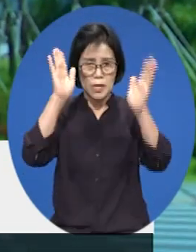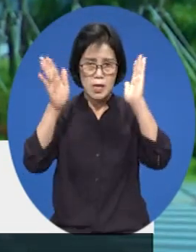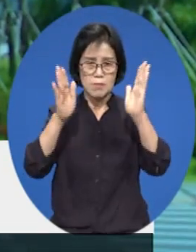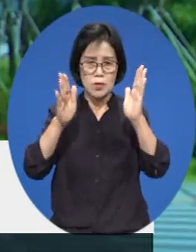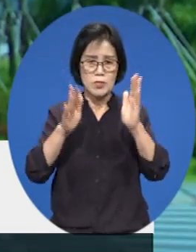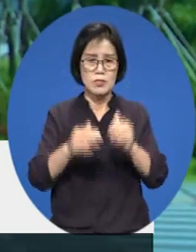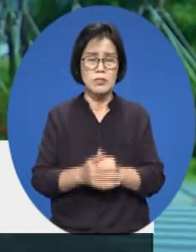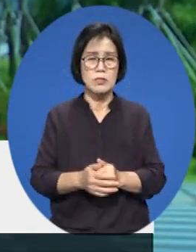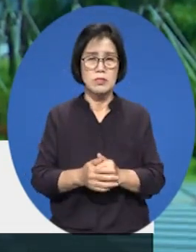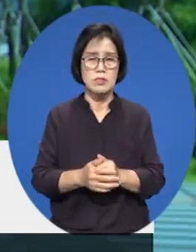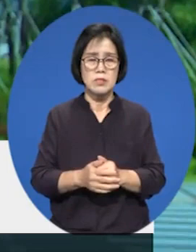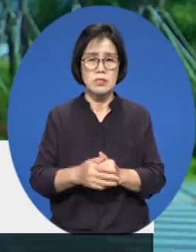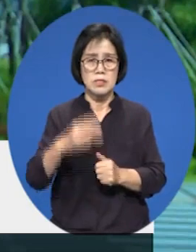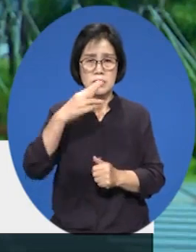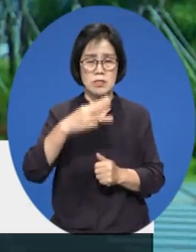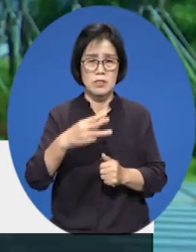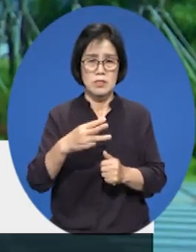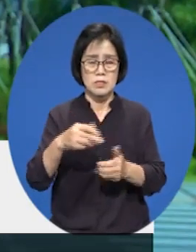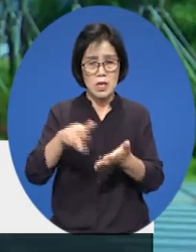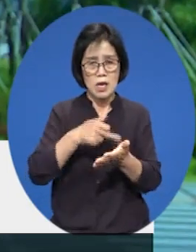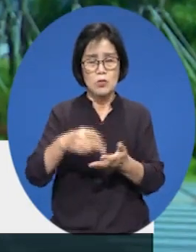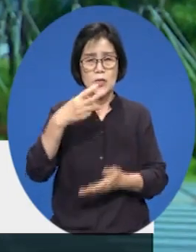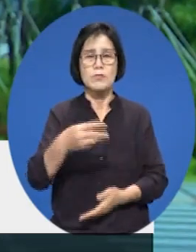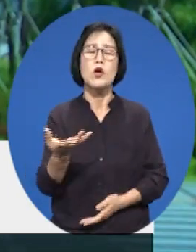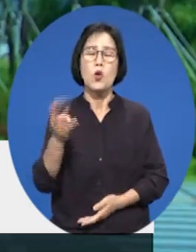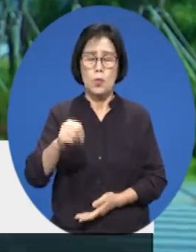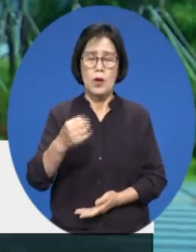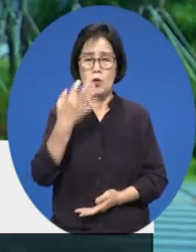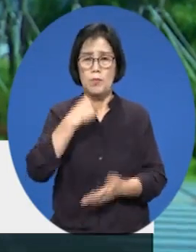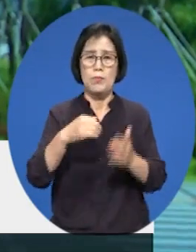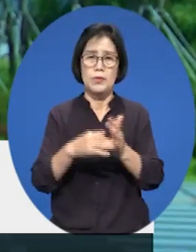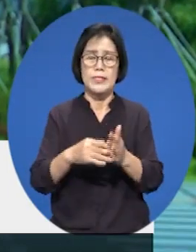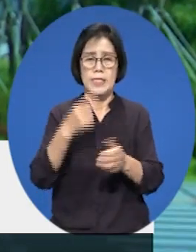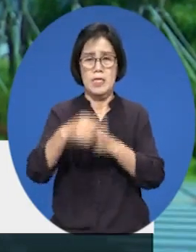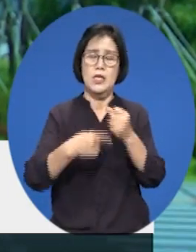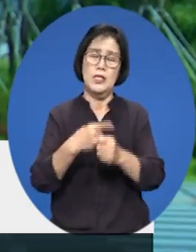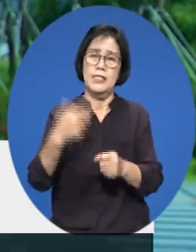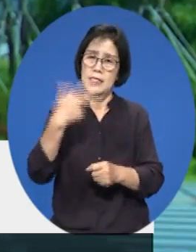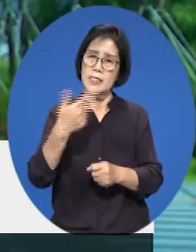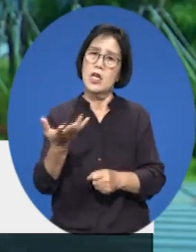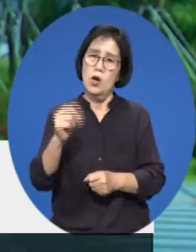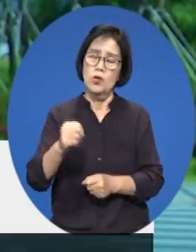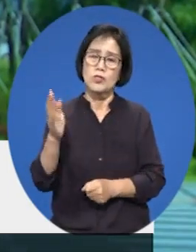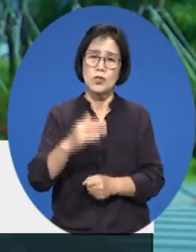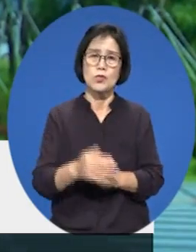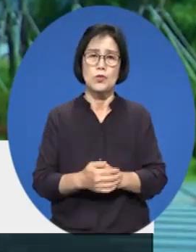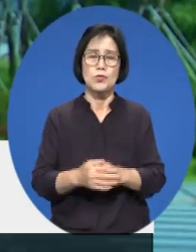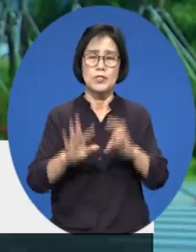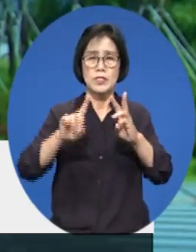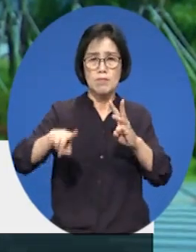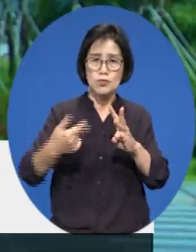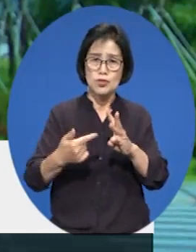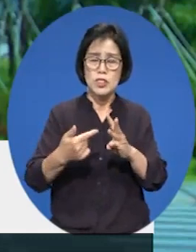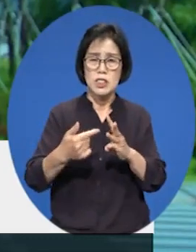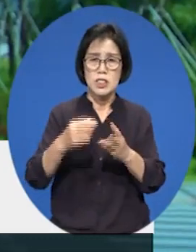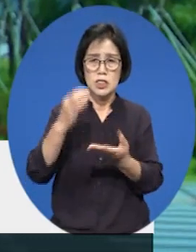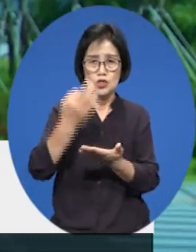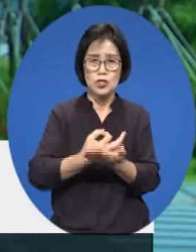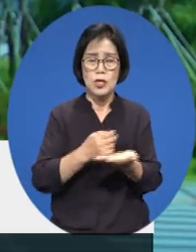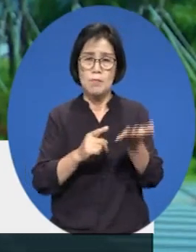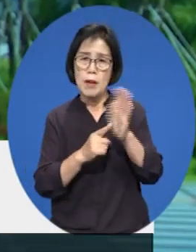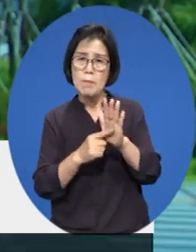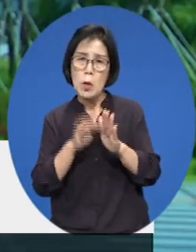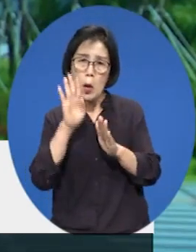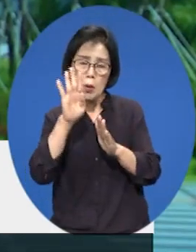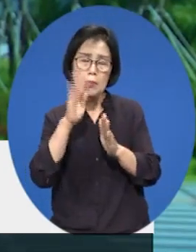3500억 2순위로 벌여 드렸어요 내년에 1 7천억 전도의 수리가 받아들일 겁니다 그러면 3분기의 수입 발표가 이제 좀 있어 맛